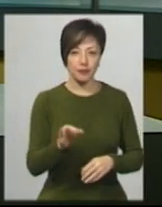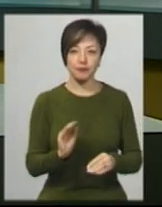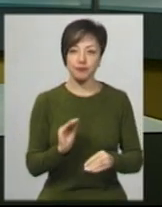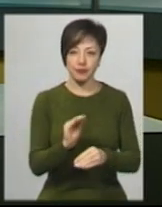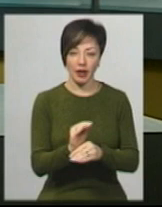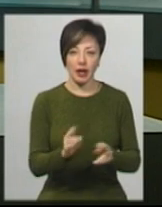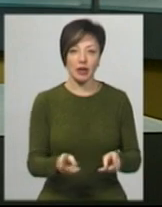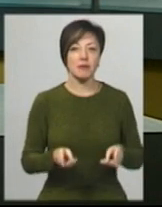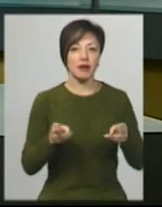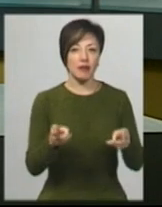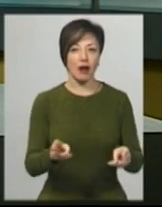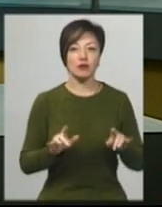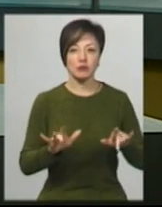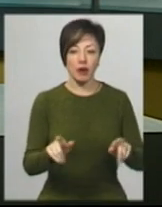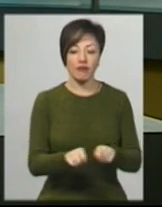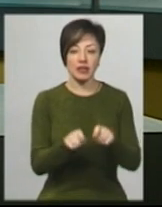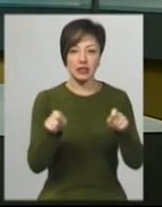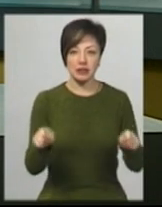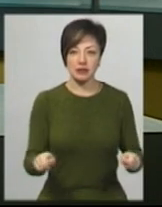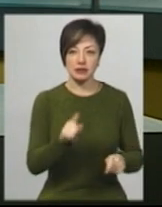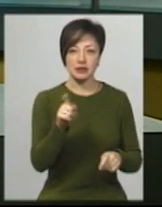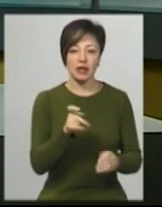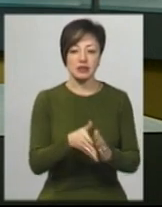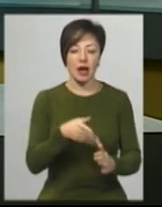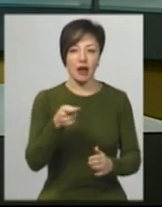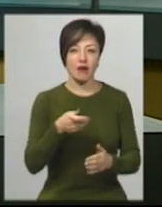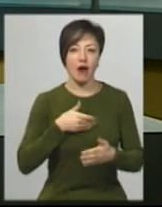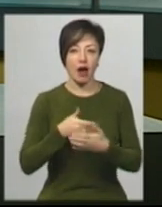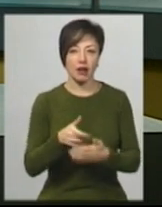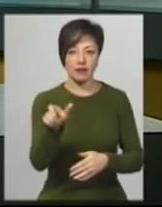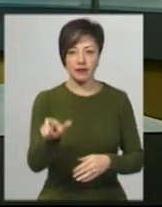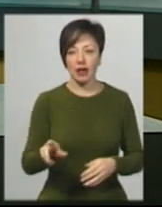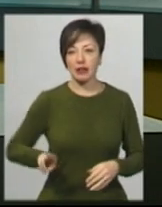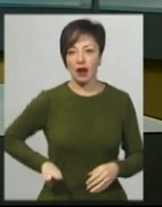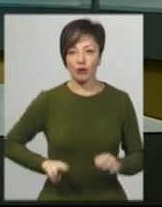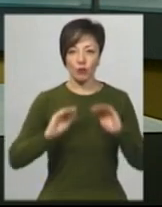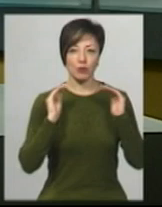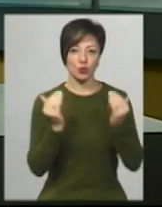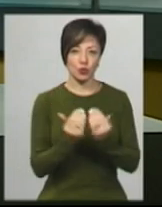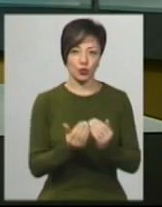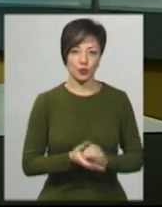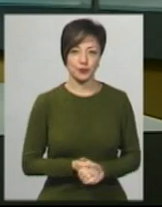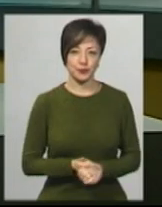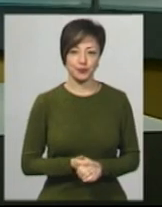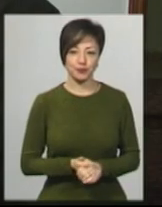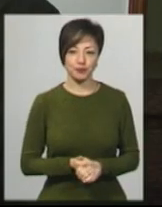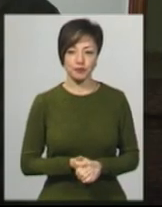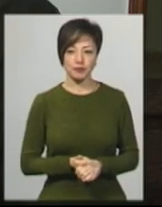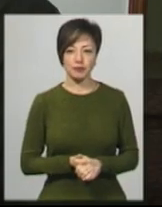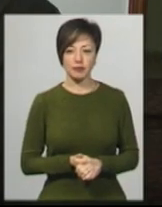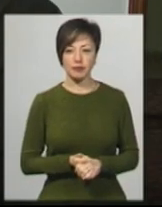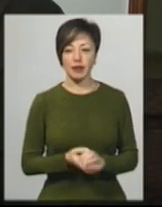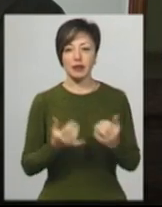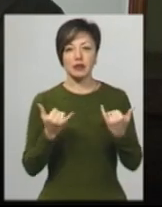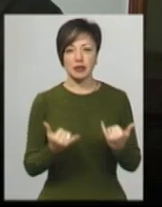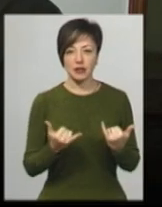додає, кримінальне провадження порушене за заявою громадської активістки, директорки притулку Оксани Кулинич. На